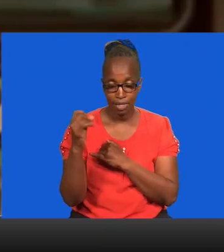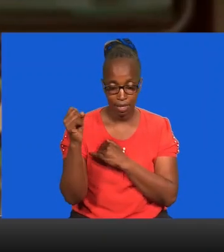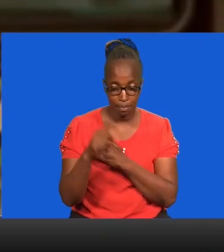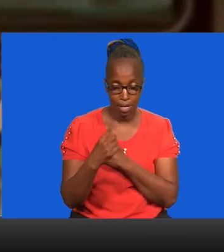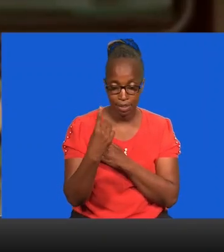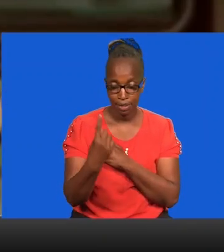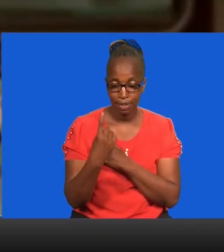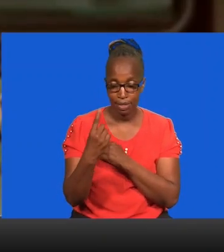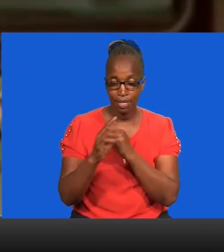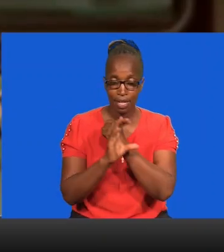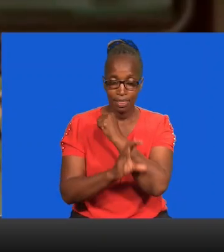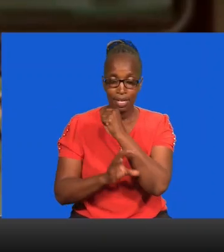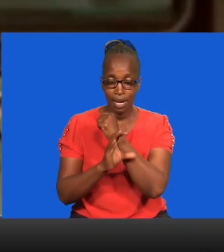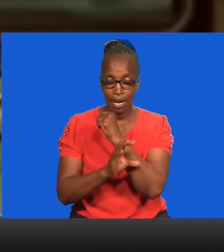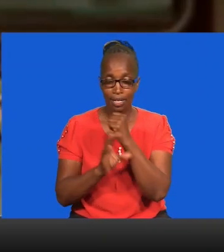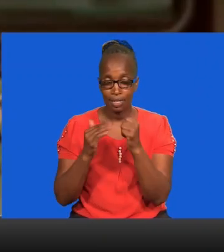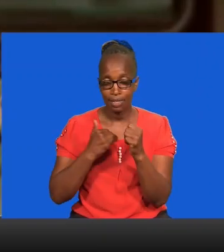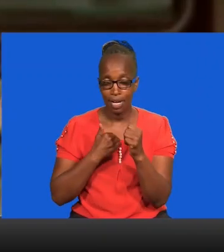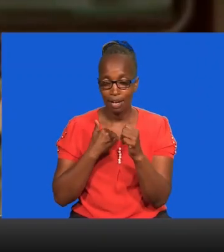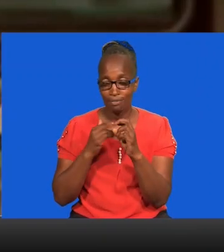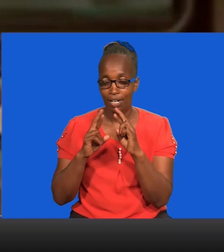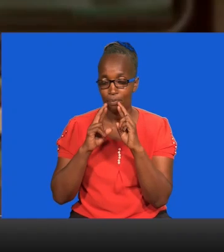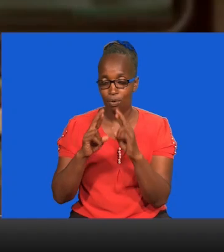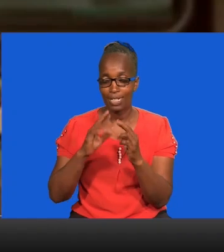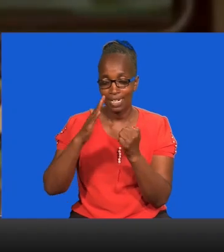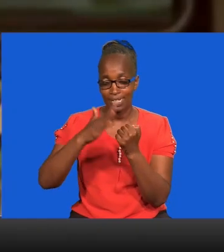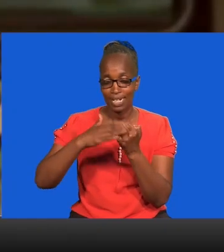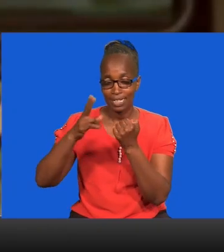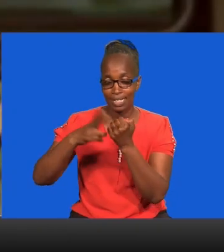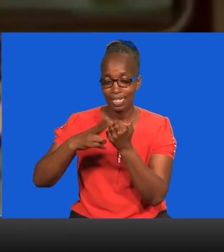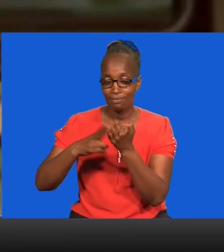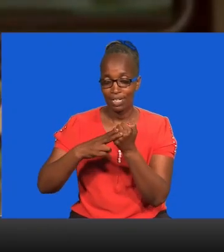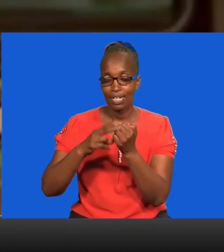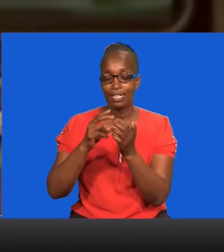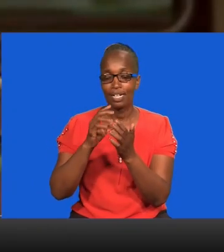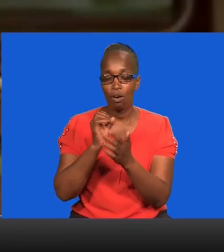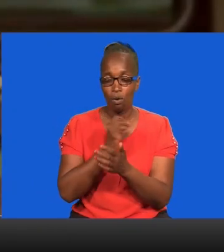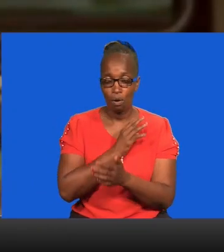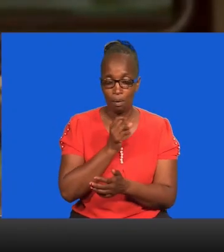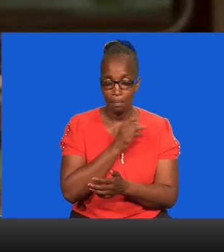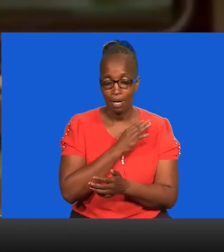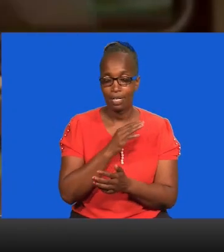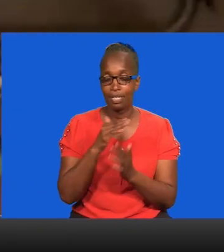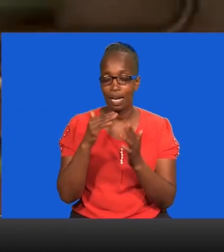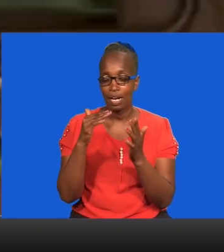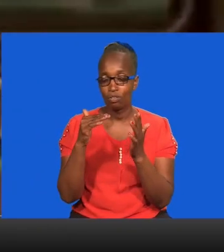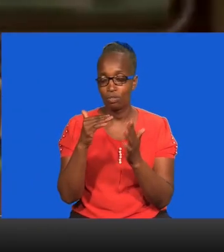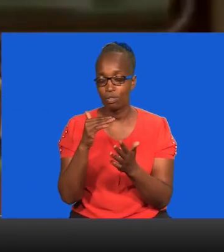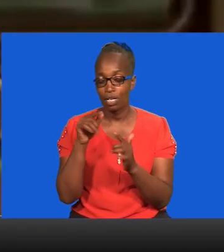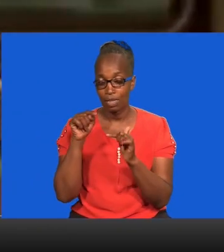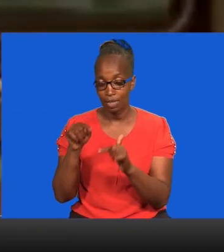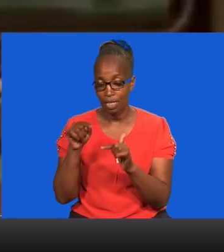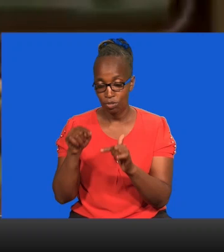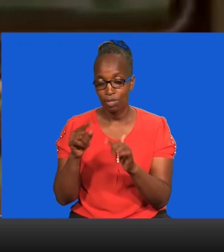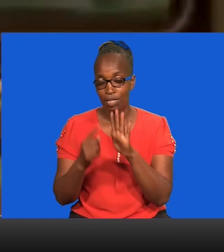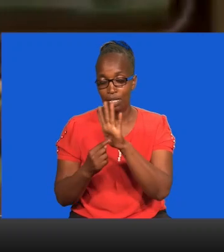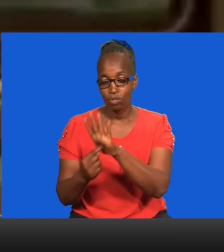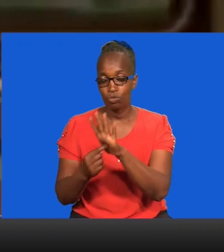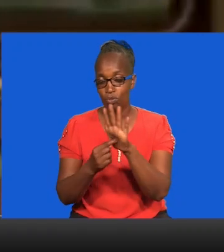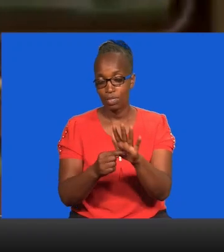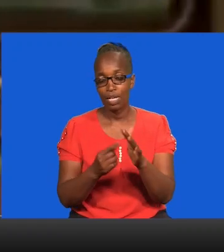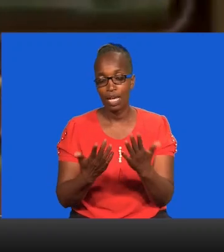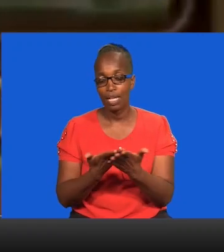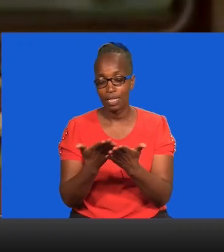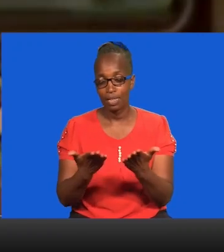country has reported 97 cases of femicide. This troubling trend highlights the urgent